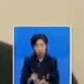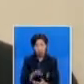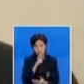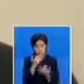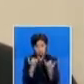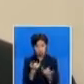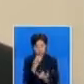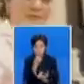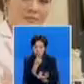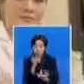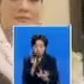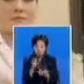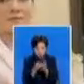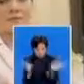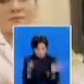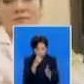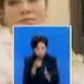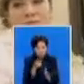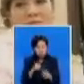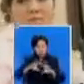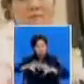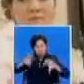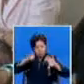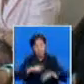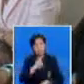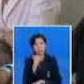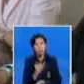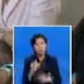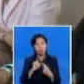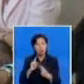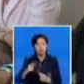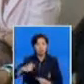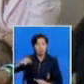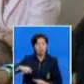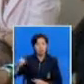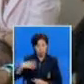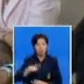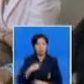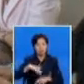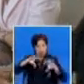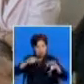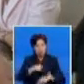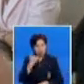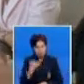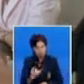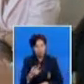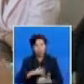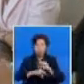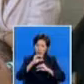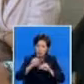บาลแพ้คดี ครับ ไม่มีประโยชน์อะไรนะที่จะมาโอดครวญบอกโอ้นี่ตั้งกี่โครงการกี่แสนล้านไม่มีประโยชน์วันนี้ต้